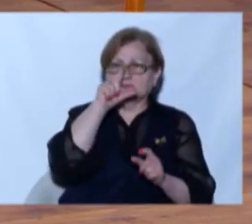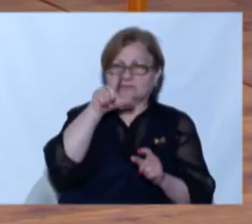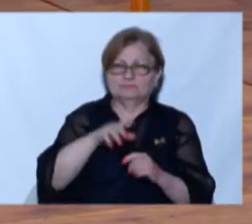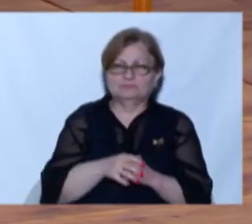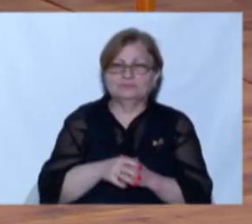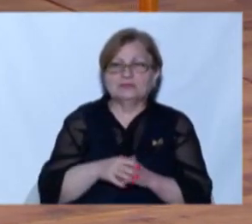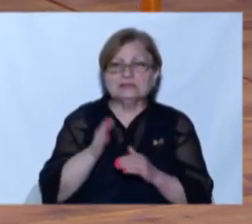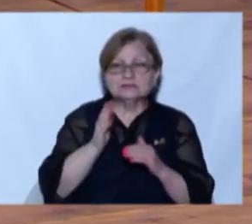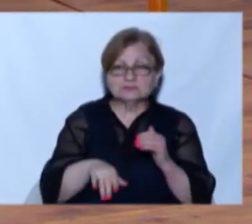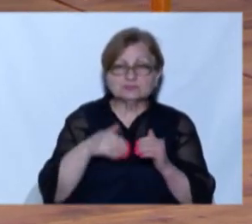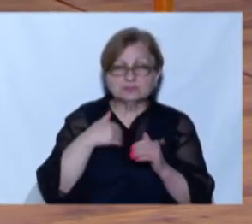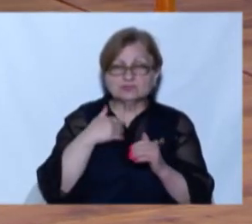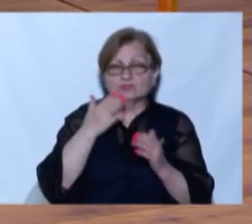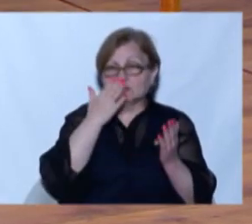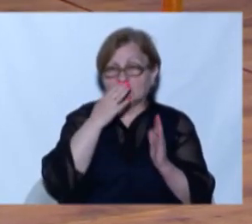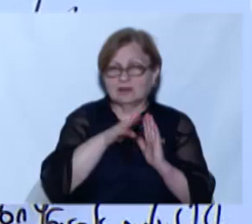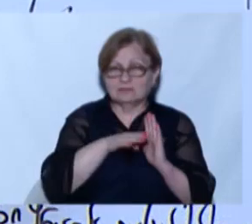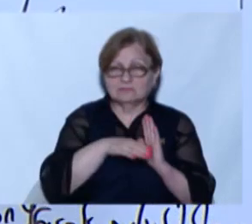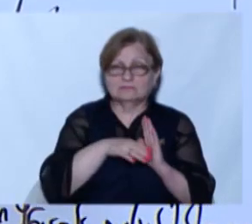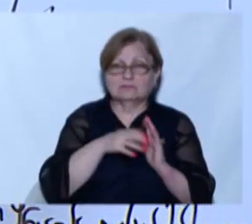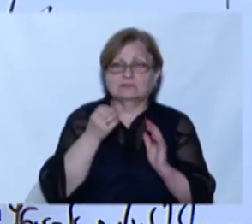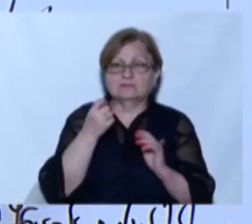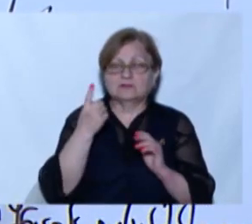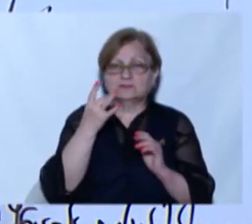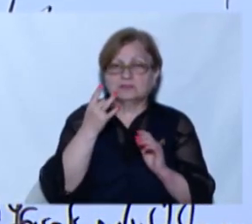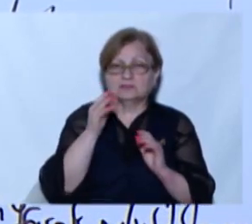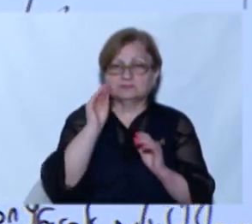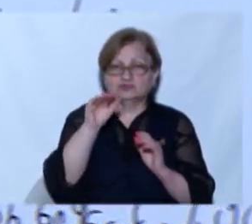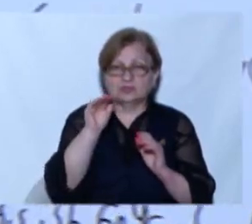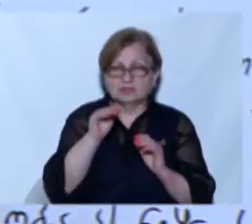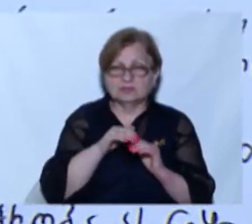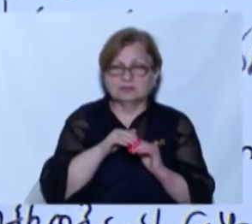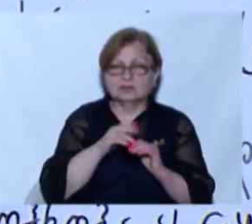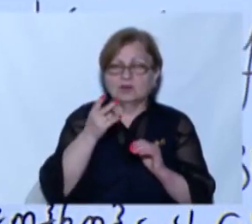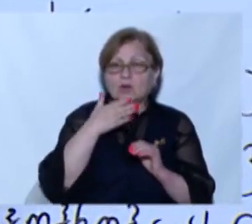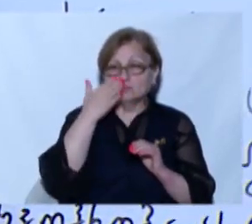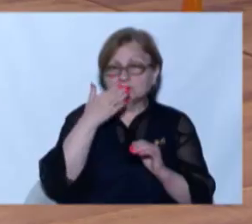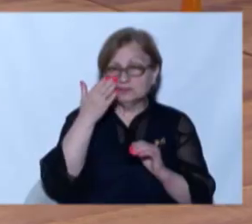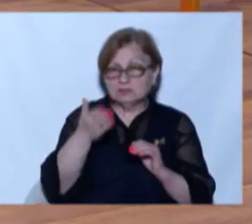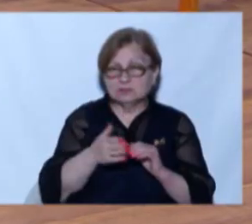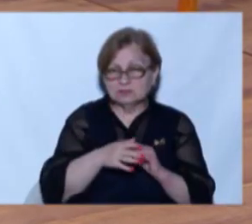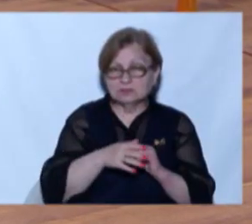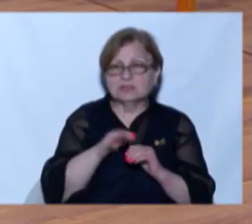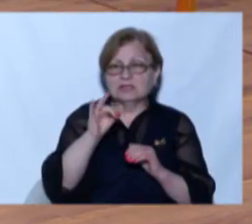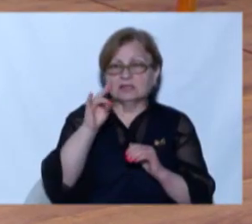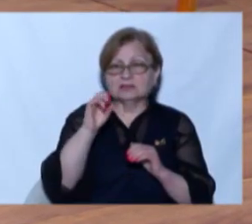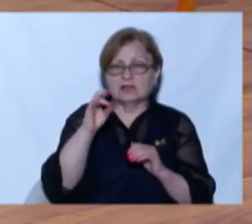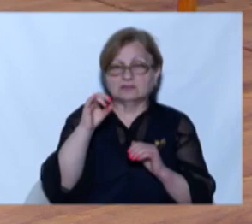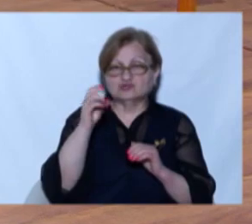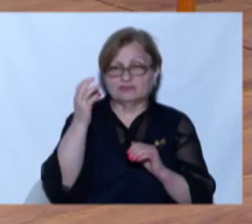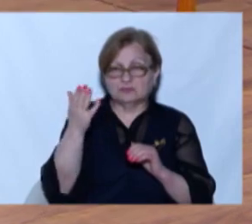დასრულდა ჩვენი გაკვეთილი. კიდევ ერთხელ შეგახსენებთ, რომ უნდა წაიკითხოთ რევაზ